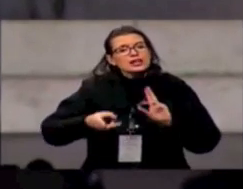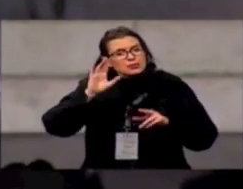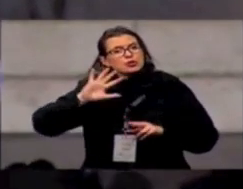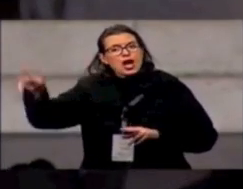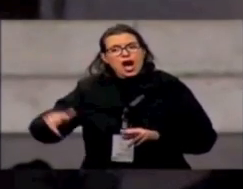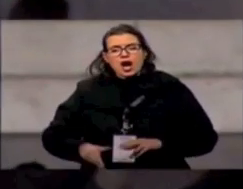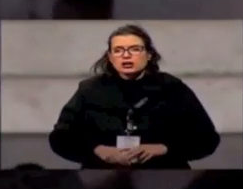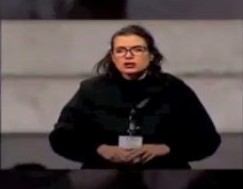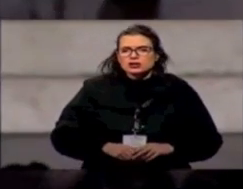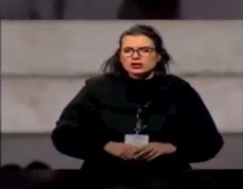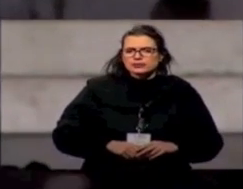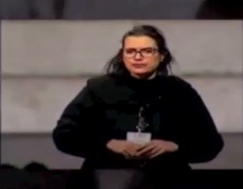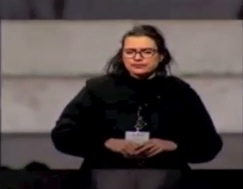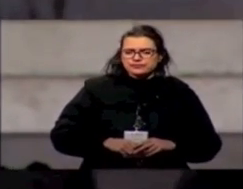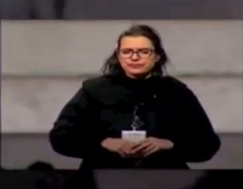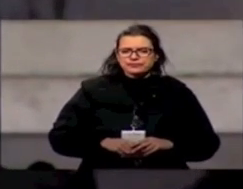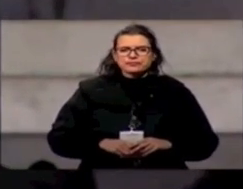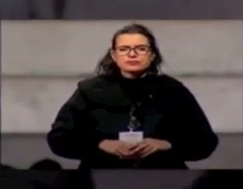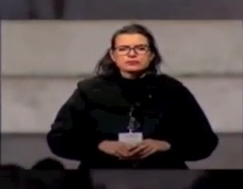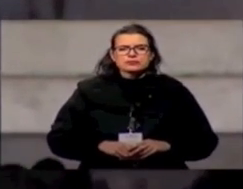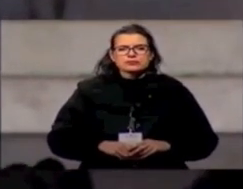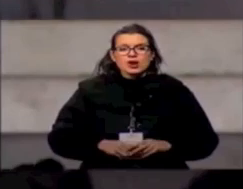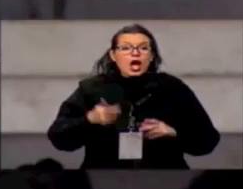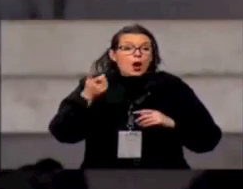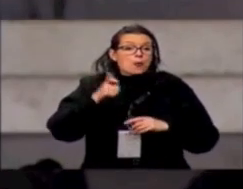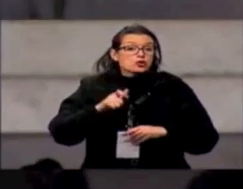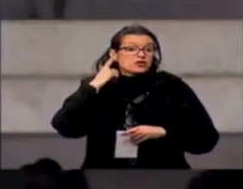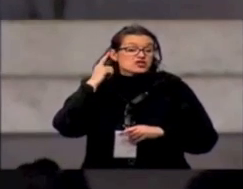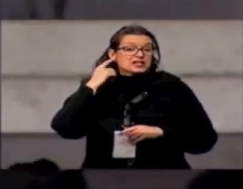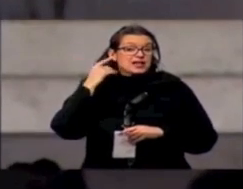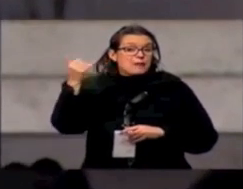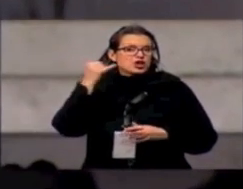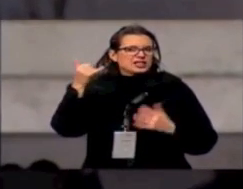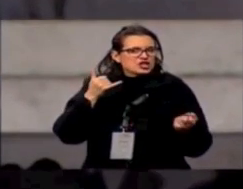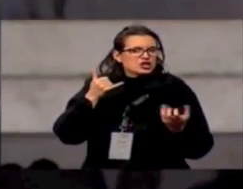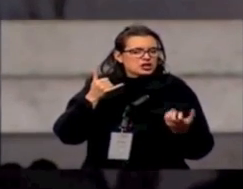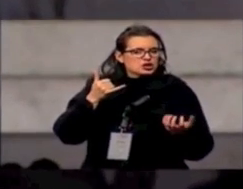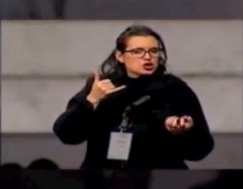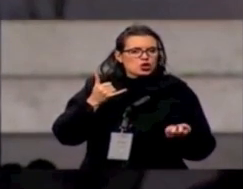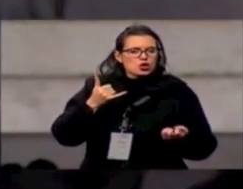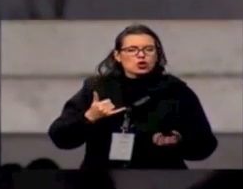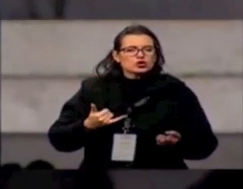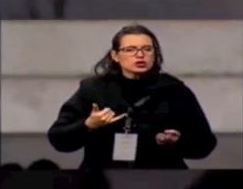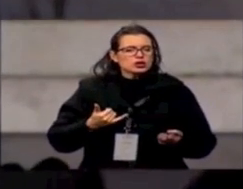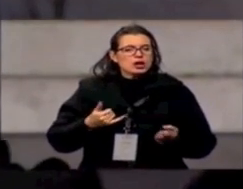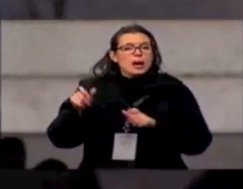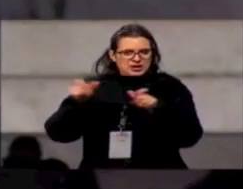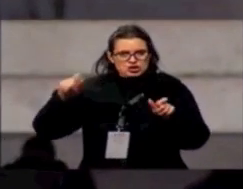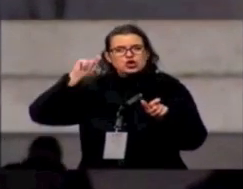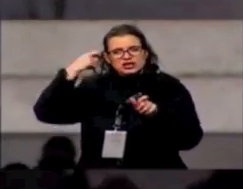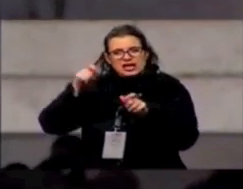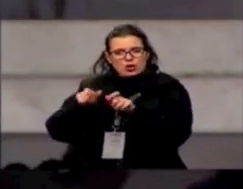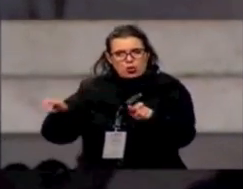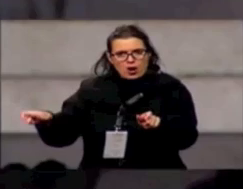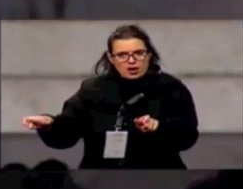AG giudicare da quello che apprendiamo dalle intercettazioni e dal comportamento di questi criminali che